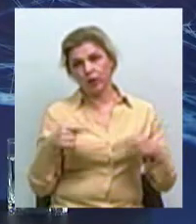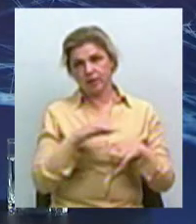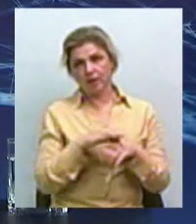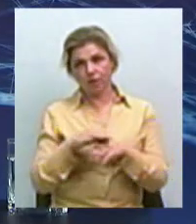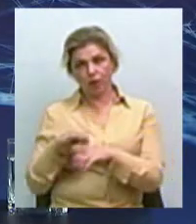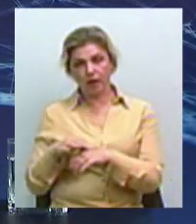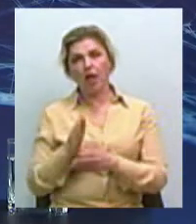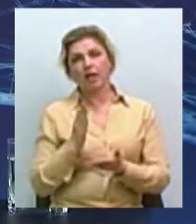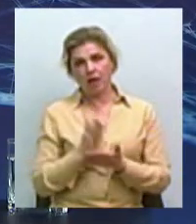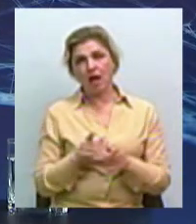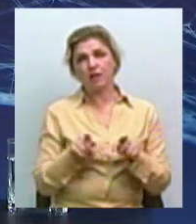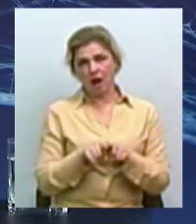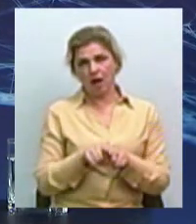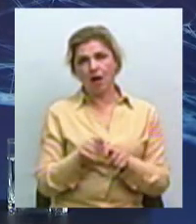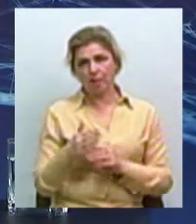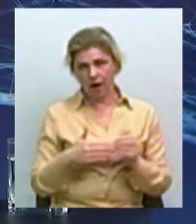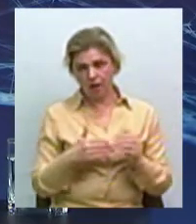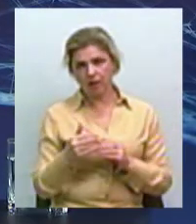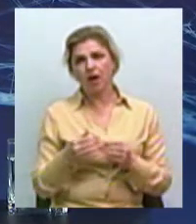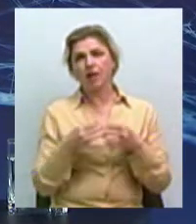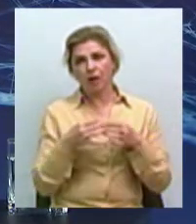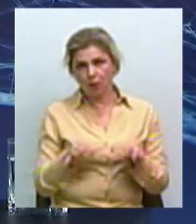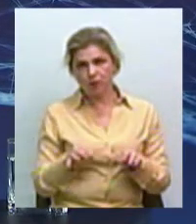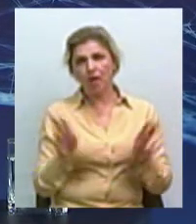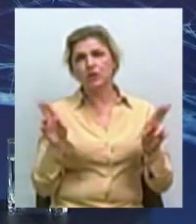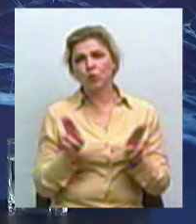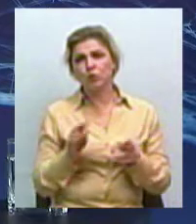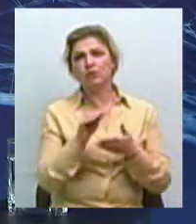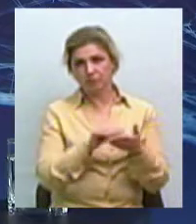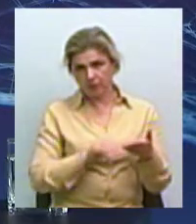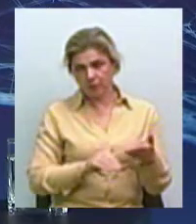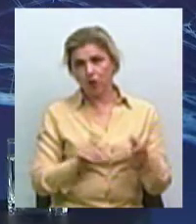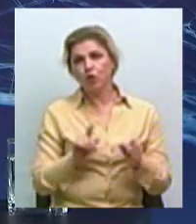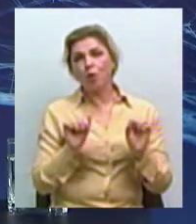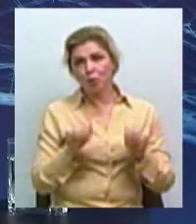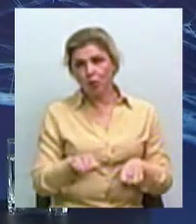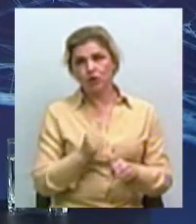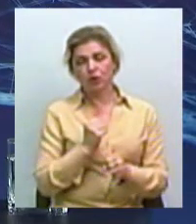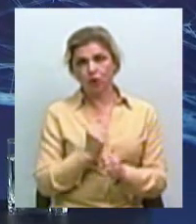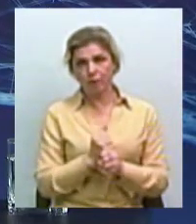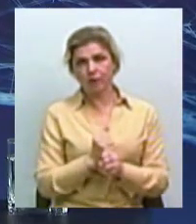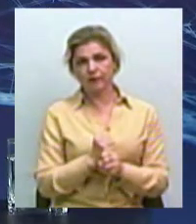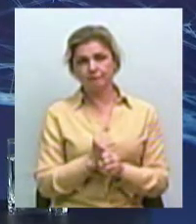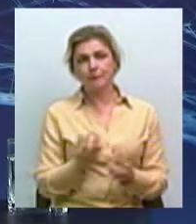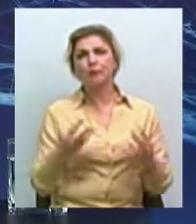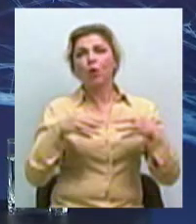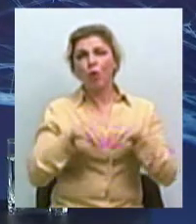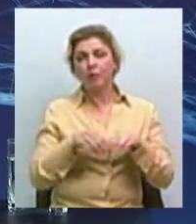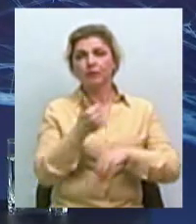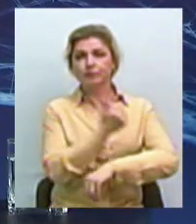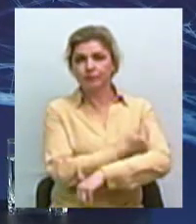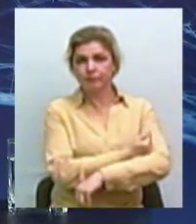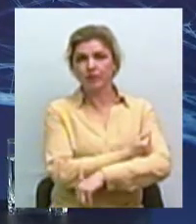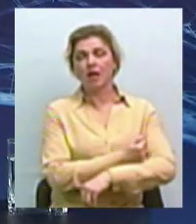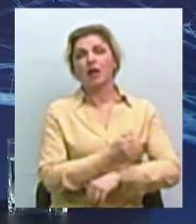захворювань. Існує така практика, і це допускається, в інструкціях це прописано, що можливо робити, ну, то, що комбінована вакцина дифтерія,